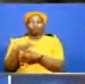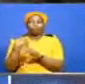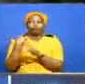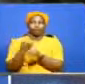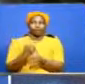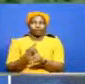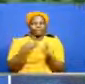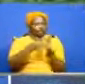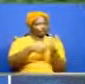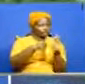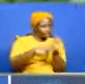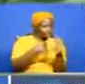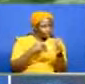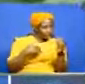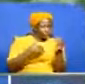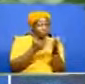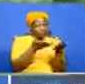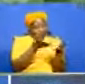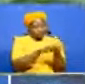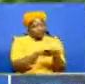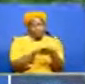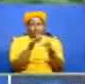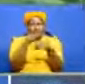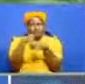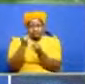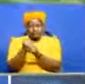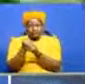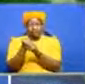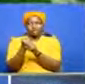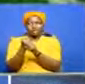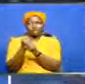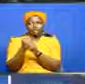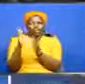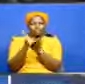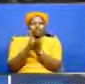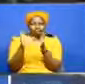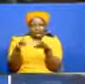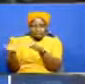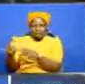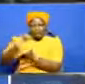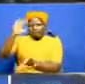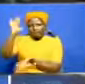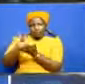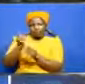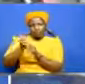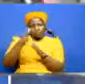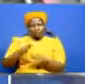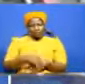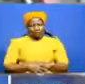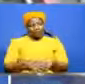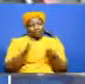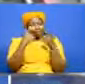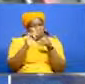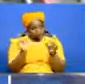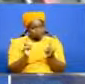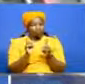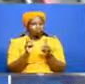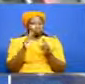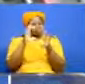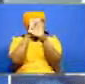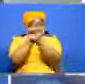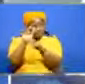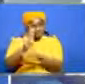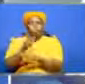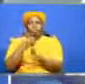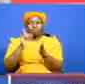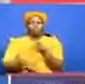matatizo ya kiafya kilazimu wenye biashara kupunguza idadi ya wafanyikazi. Aidha, Rais Kenyatta amesema sekta ya biashara ndogo ndogo